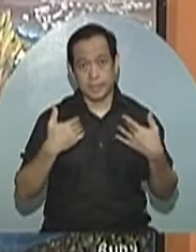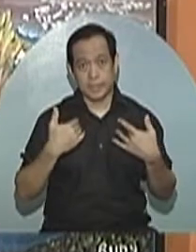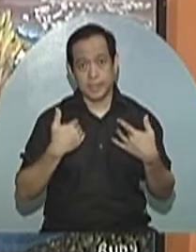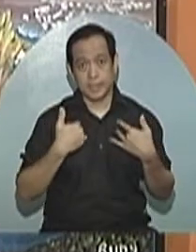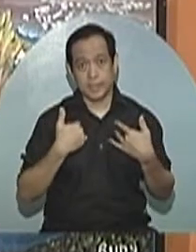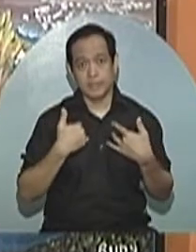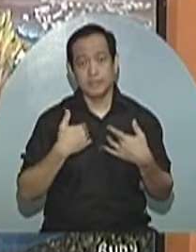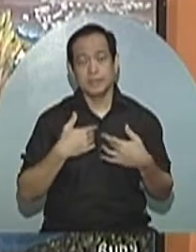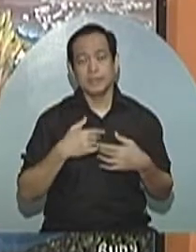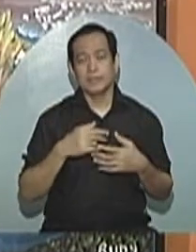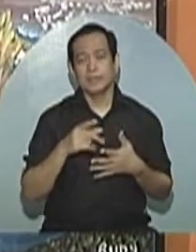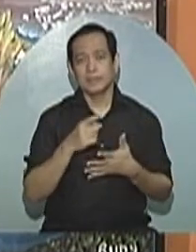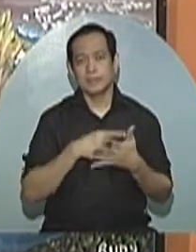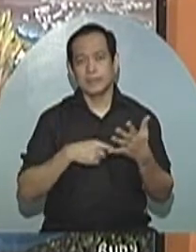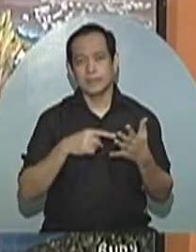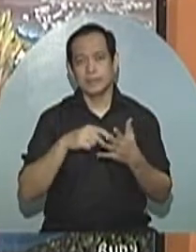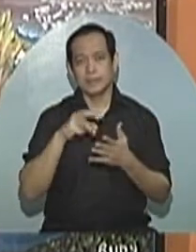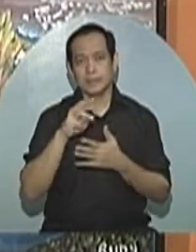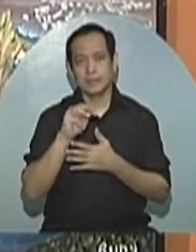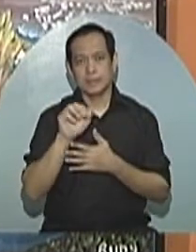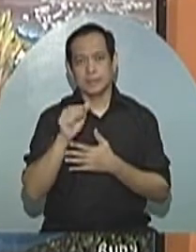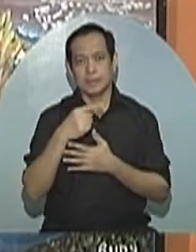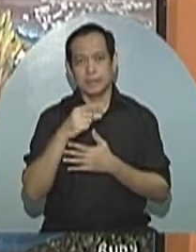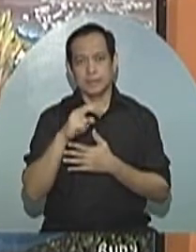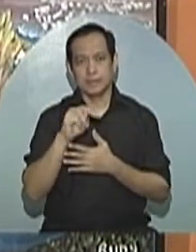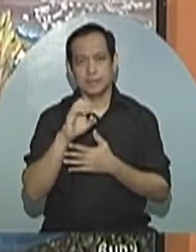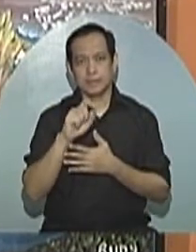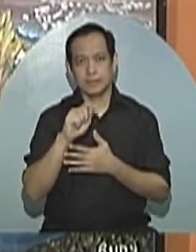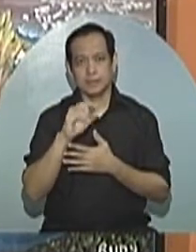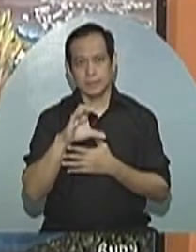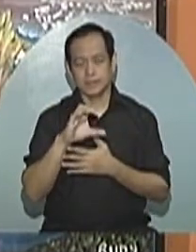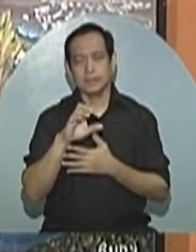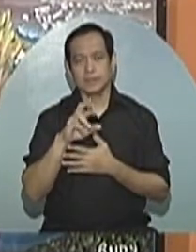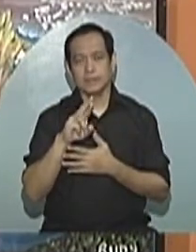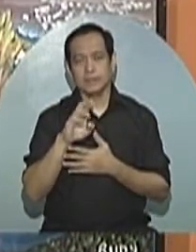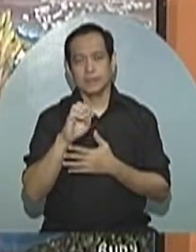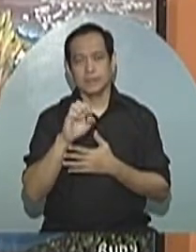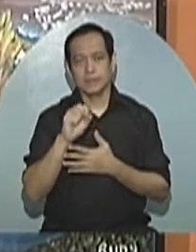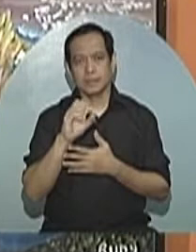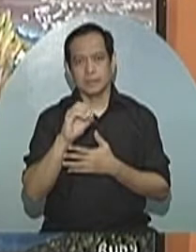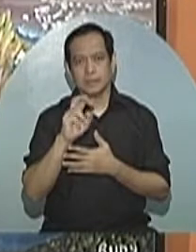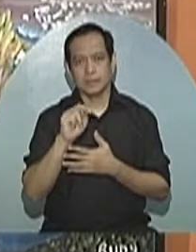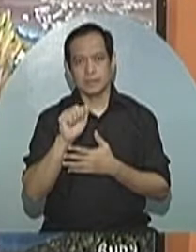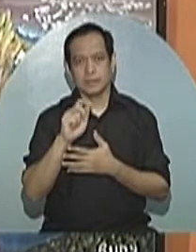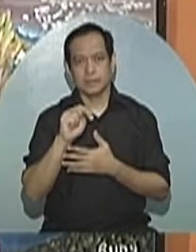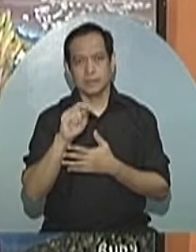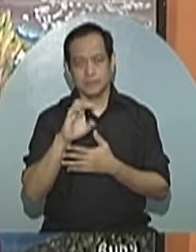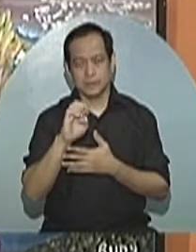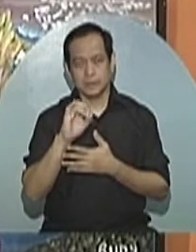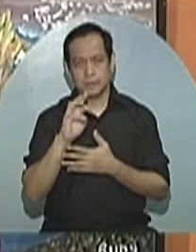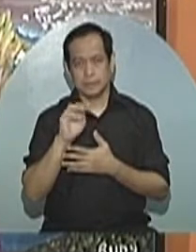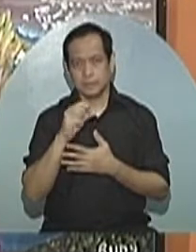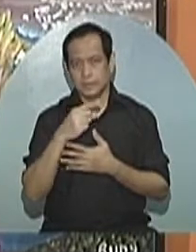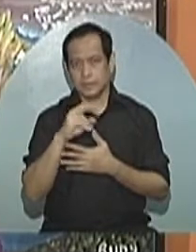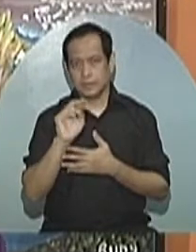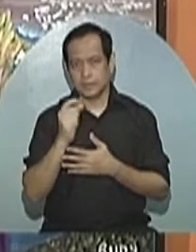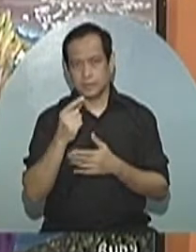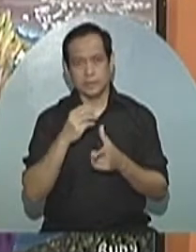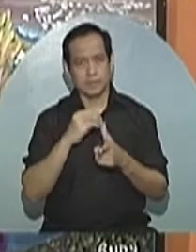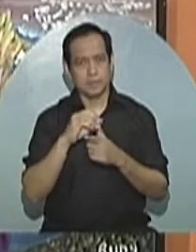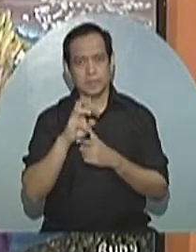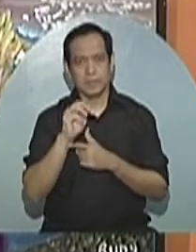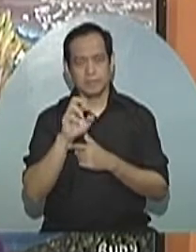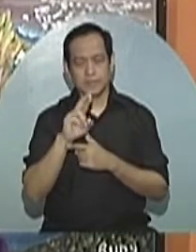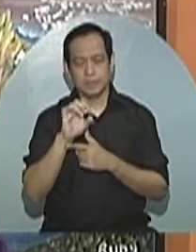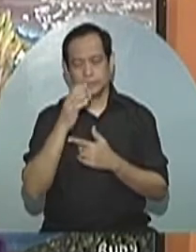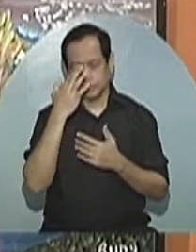Kinakailangan sumailalim si Precious Angela sa magnetic resonance imaging o yung MRI. Ito'y para malaman kung